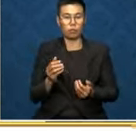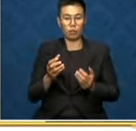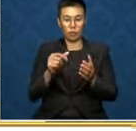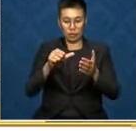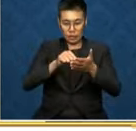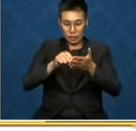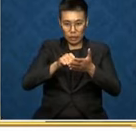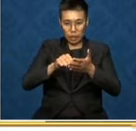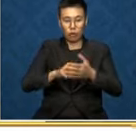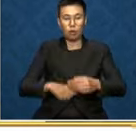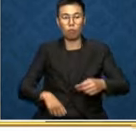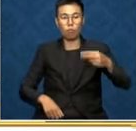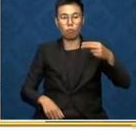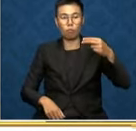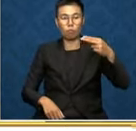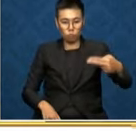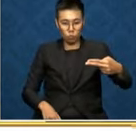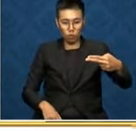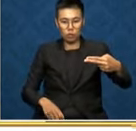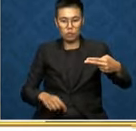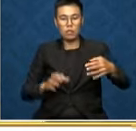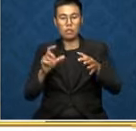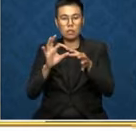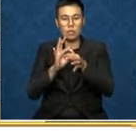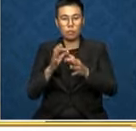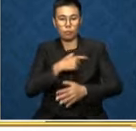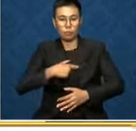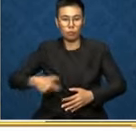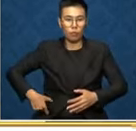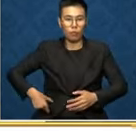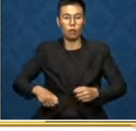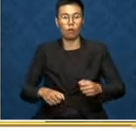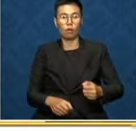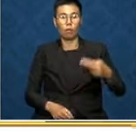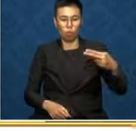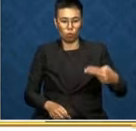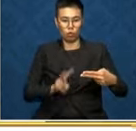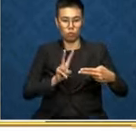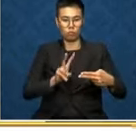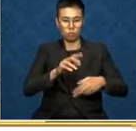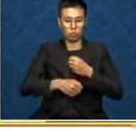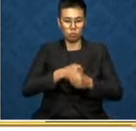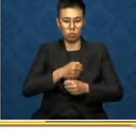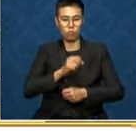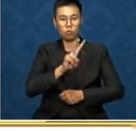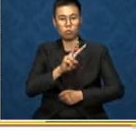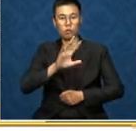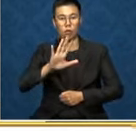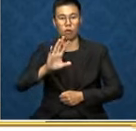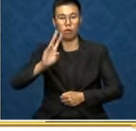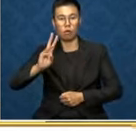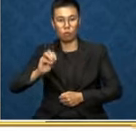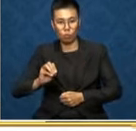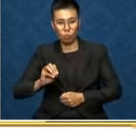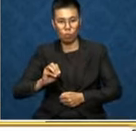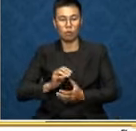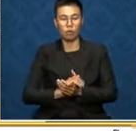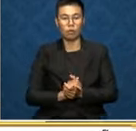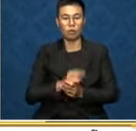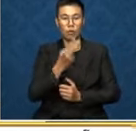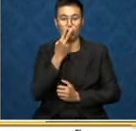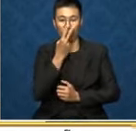หมวดพระมหากษัตริย์ซึ่งอยู่ในหมวด 2ของรัฐธรรมนูญฉบับปี 2560ยิ่งไปกว่านั้นค่ะถ้าเราไปดูใน